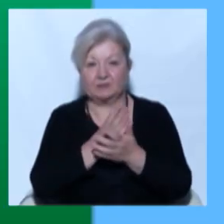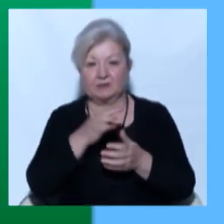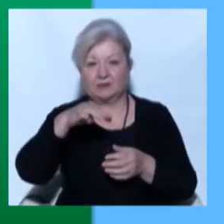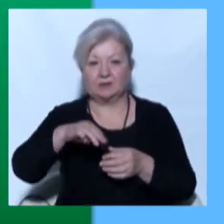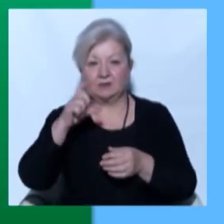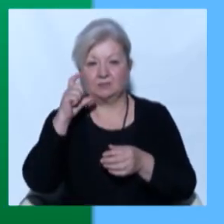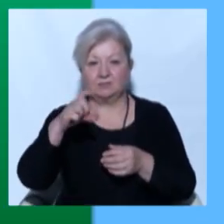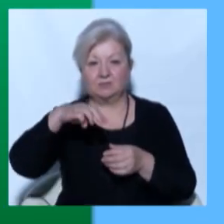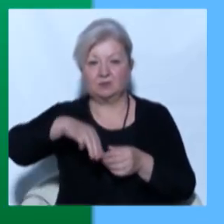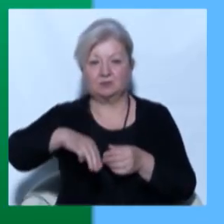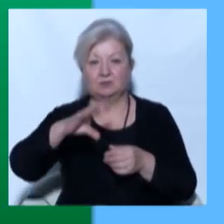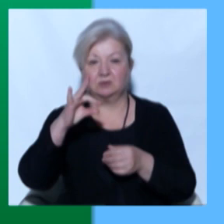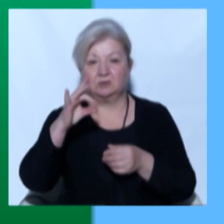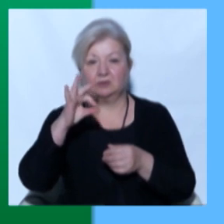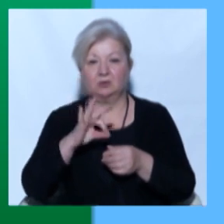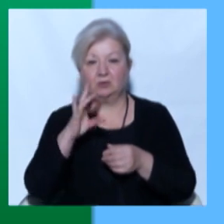მოვისმინოთ სხვადასხვა რიტმები.